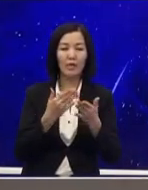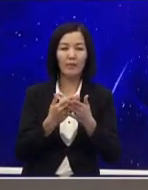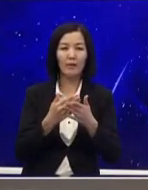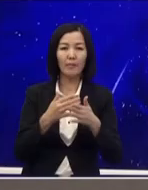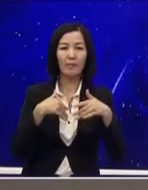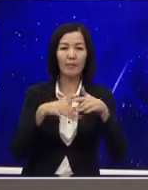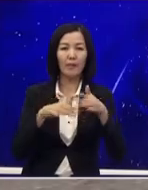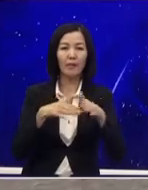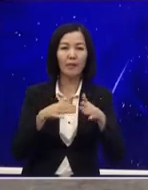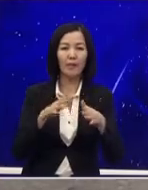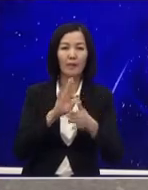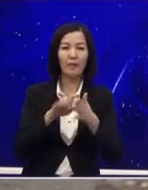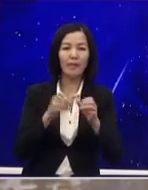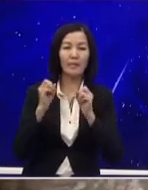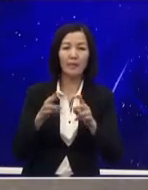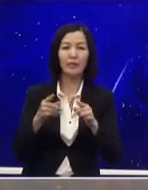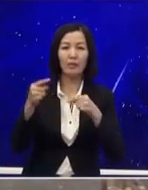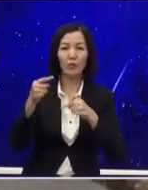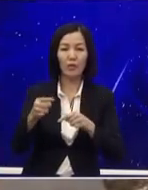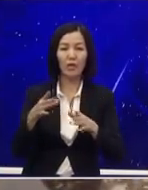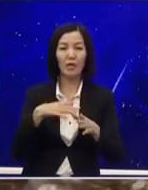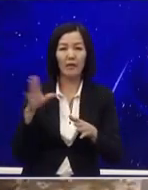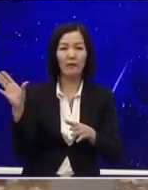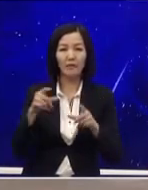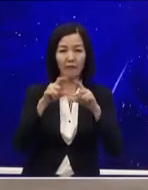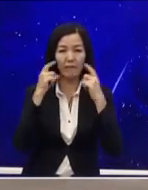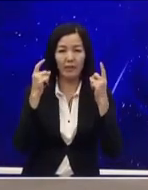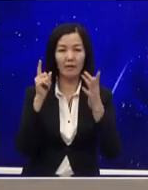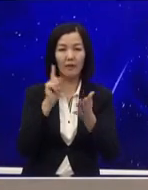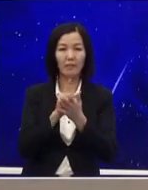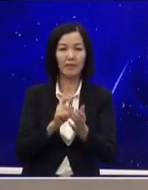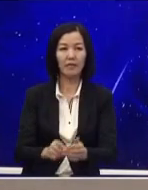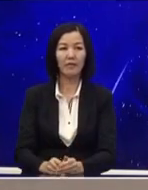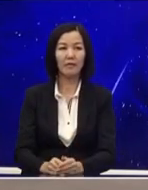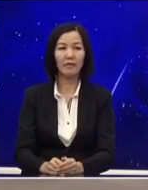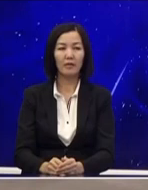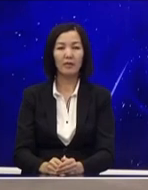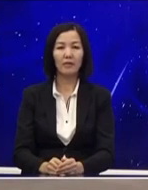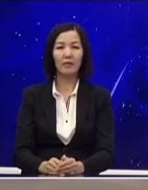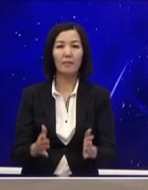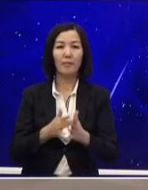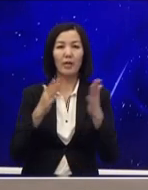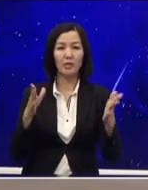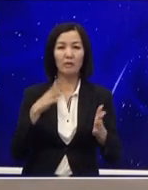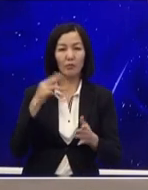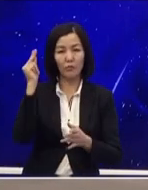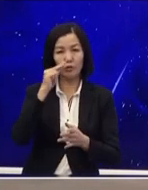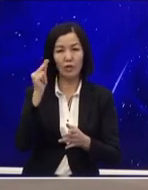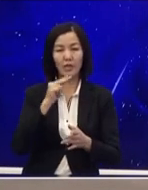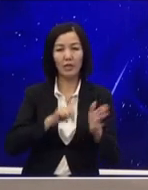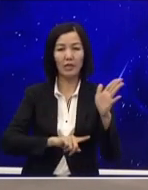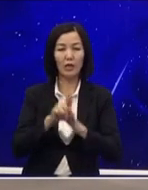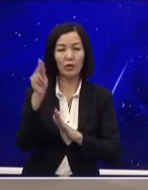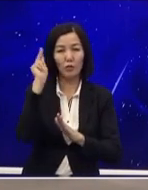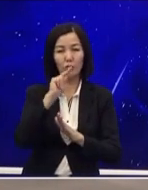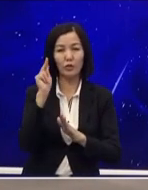выстроился на плацу на безопасном удалении друг от друга. Все в масках. Побывал на больших учениях, начал обучаться